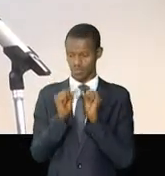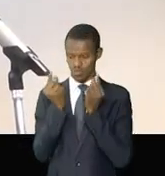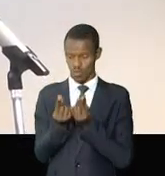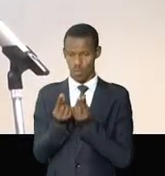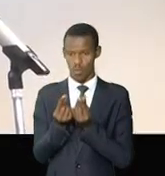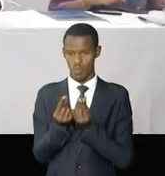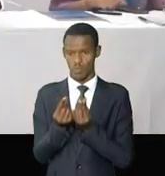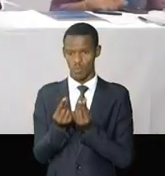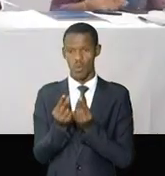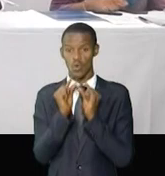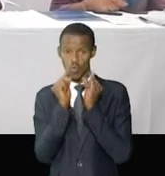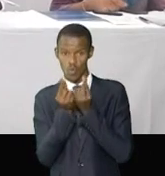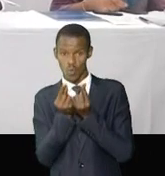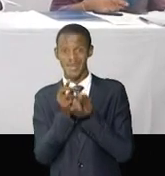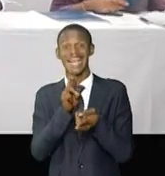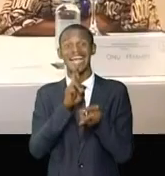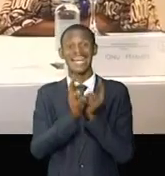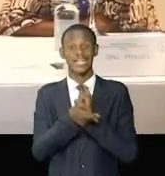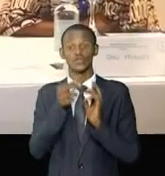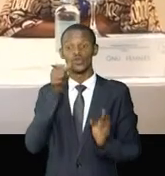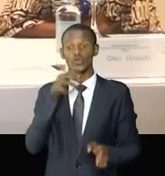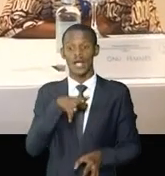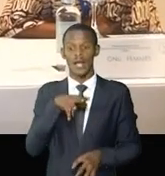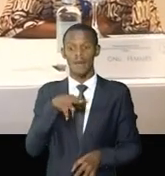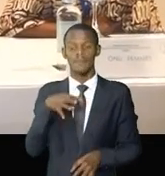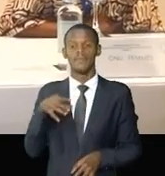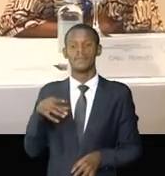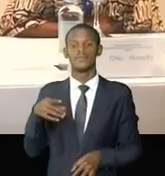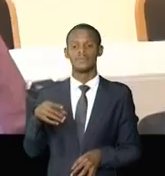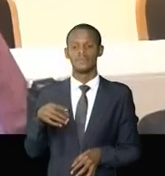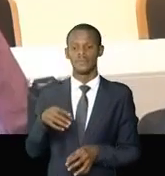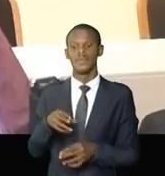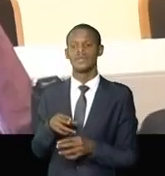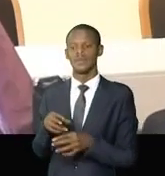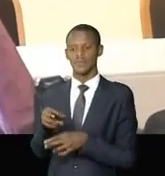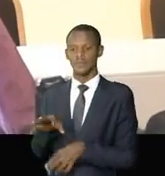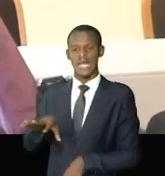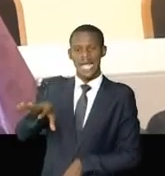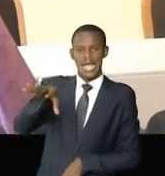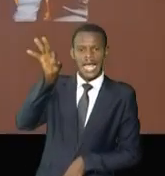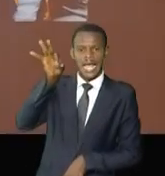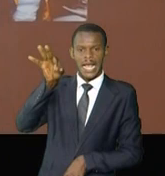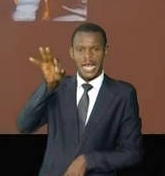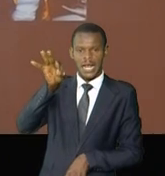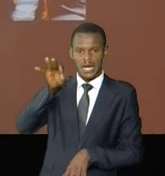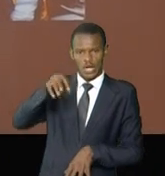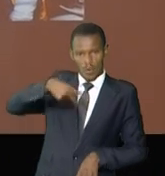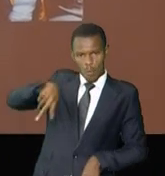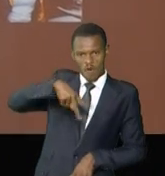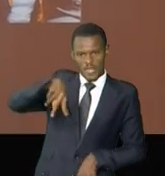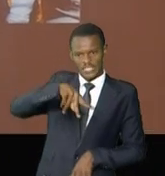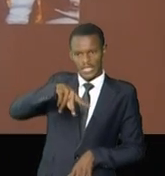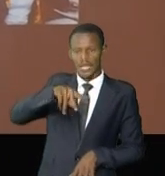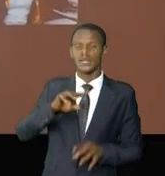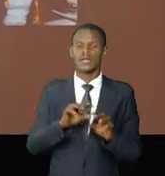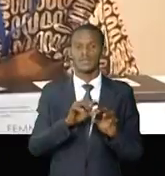Congo du vaste réseau des femmes élues locales de l'Afrique REFELA, lancé ce jour avec l'appui de l'ONU Femmes et l'ambassade de Suède, est